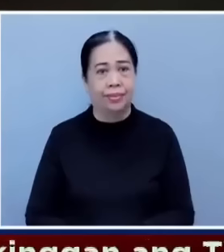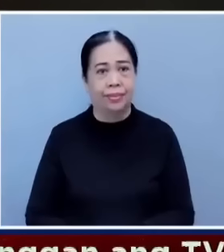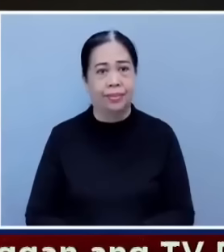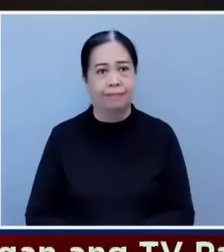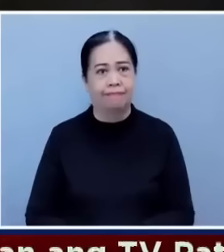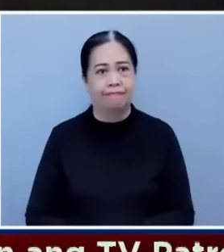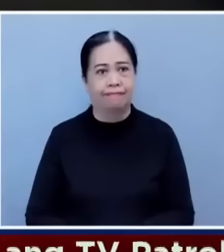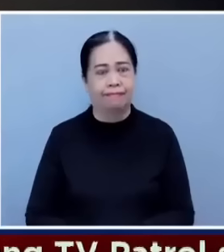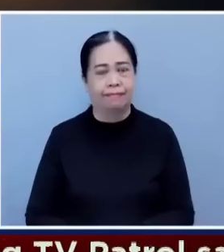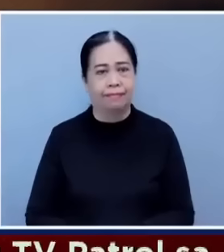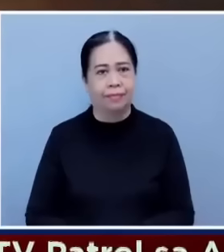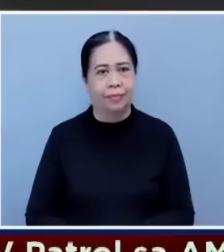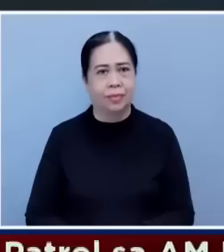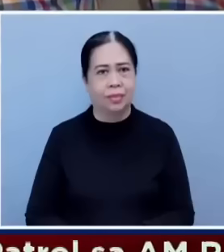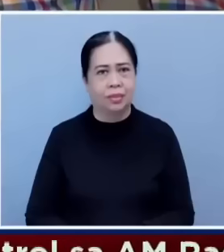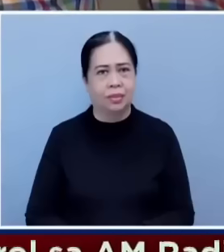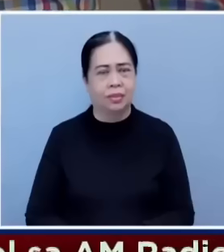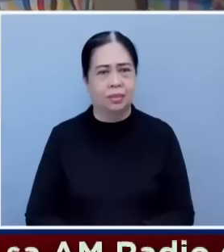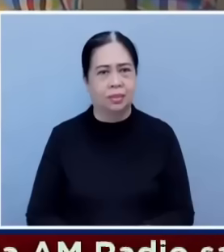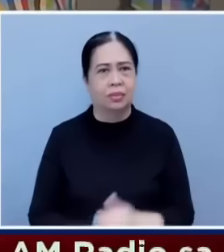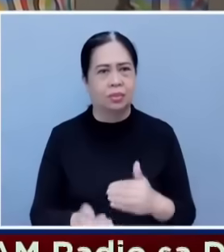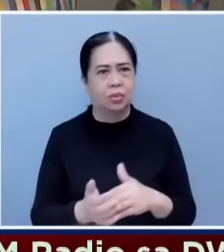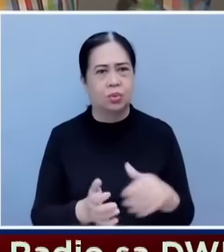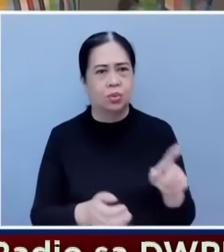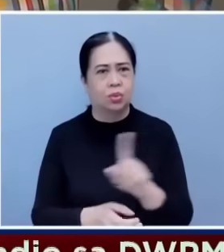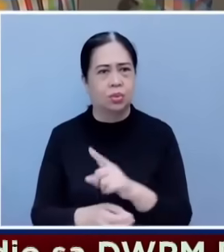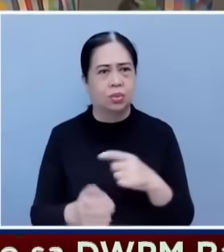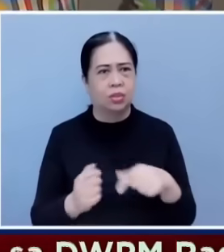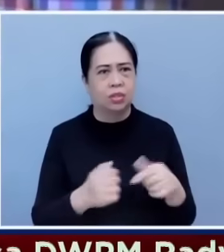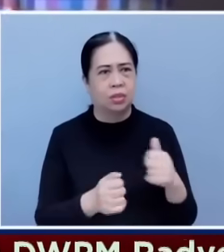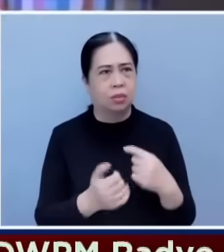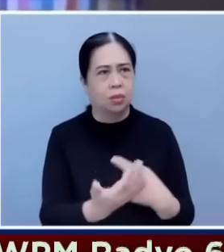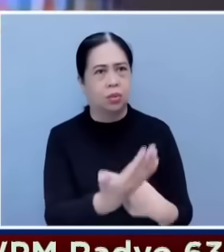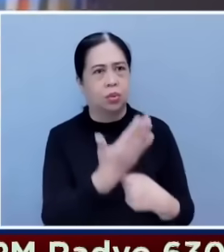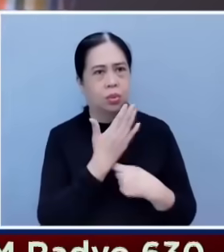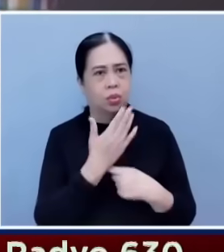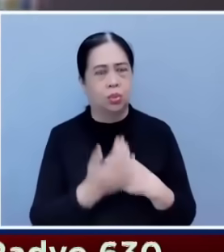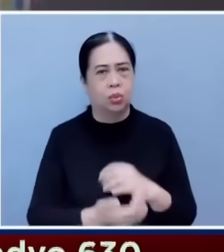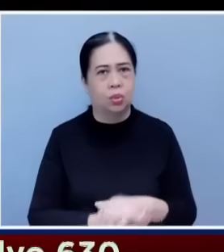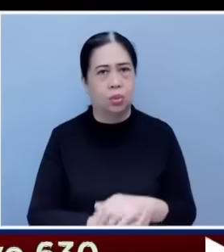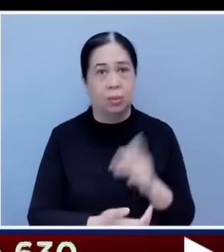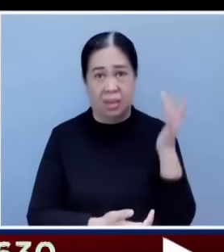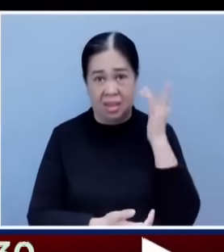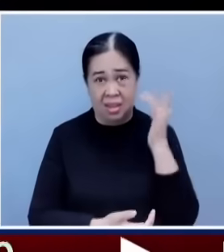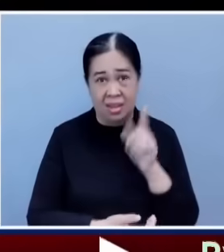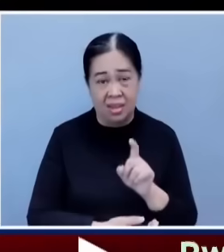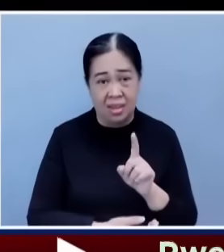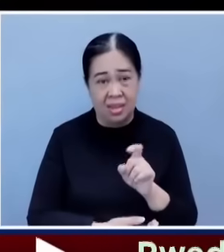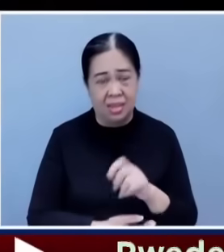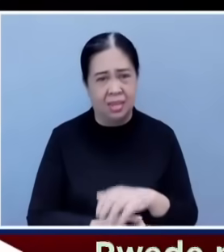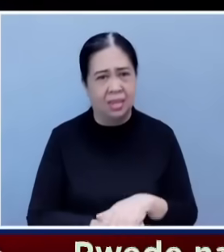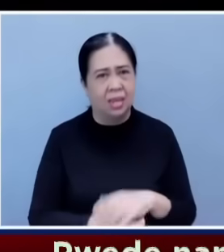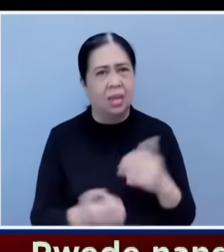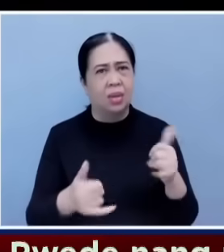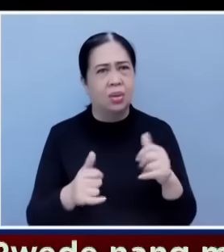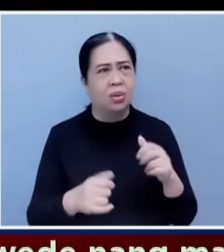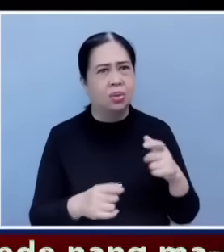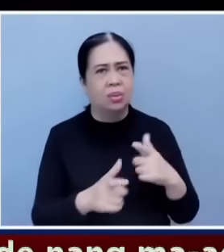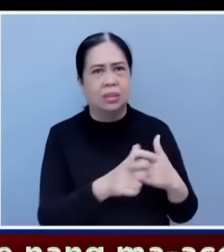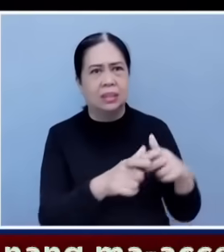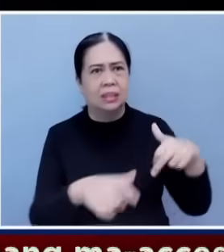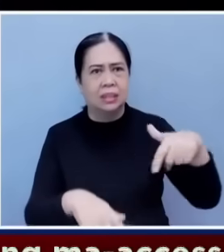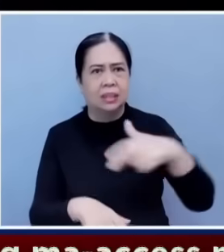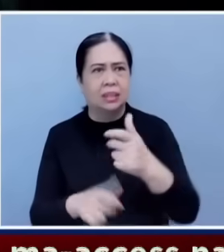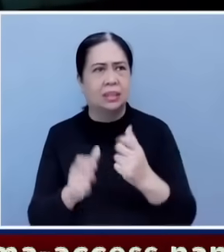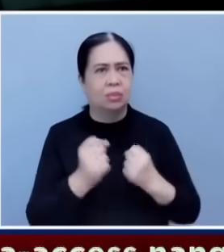Maano lang po, pauli-uli po sila. Minsan nagpapakita sa akin. Nag-iingay mo ba sila? Para kung nagtatakbuhan po sila.